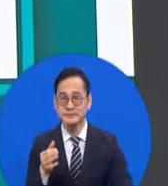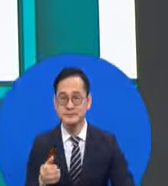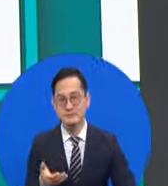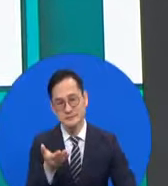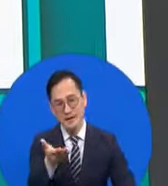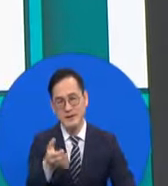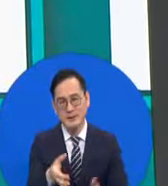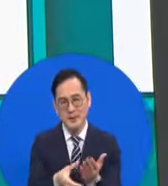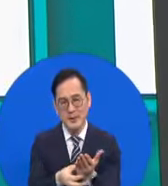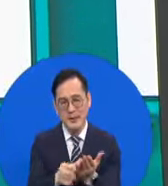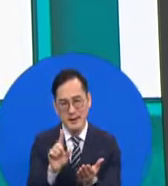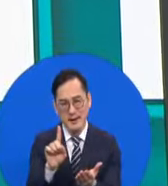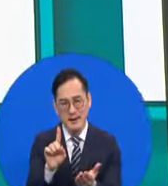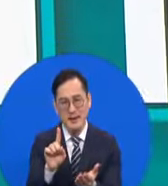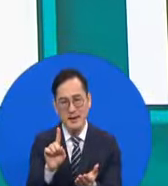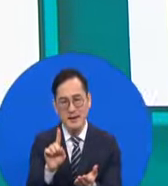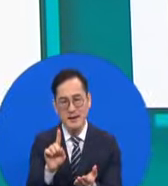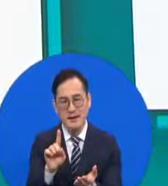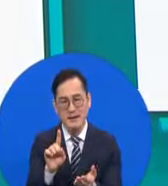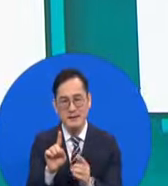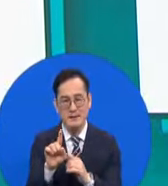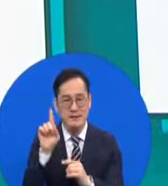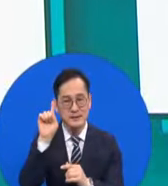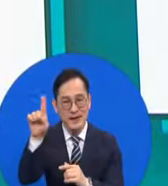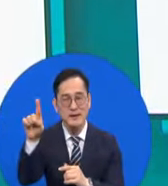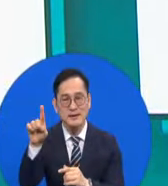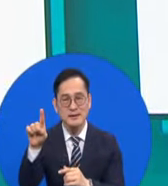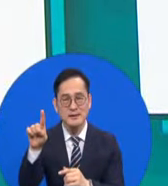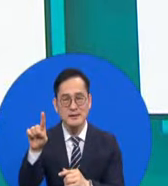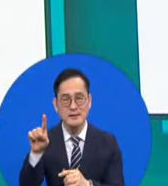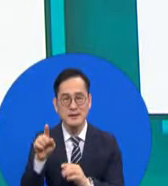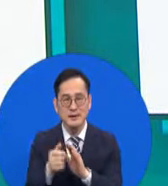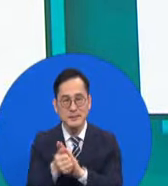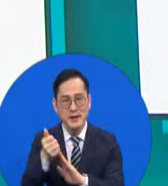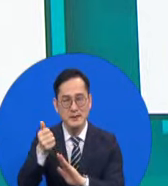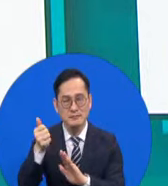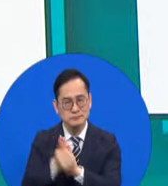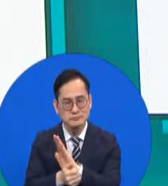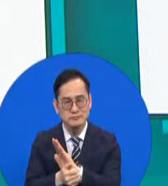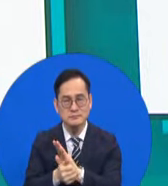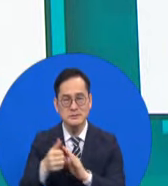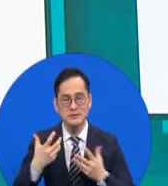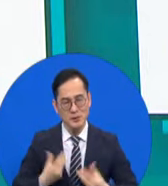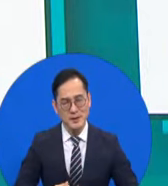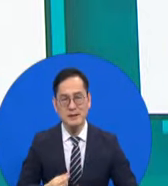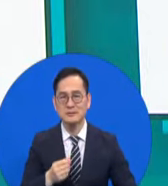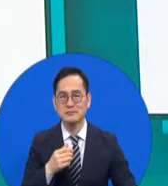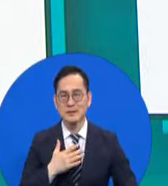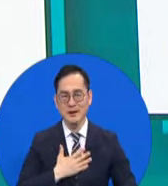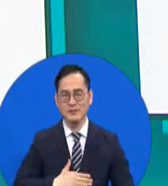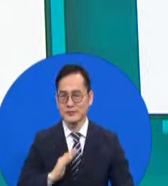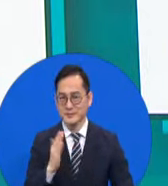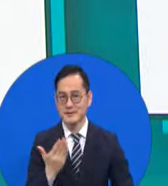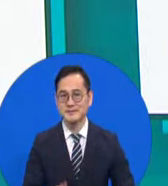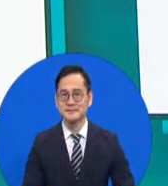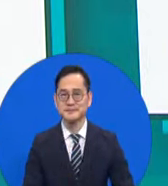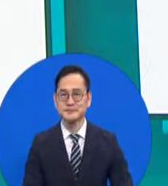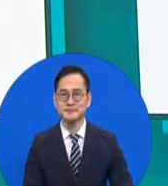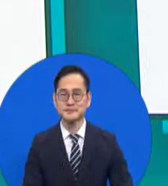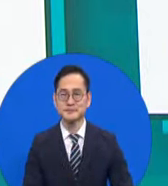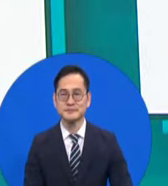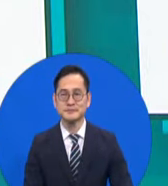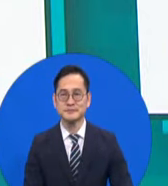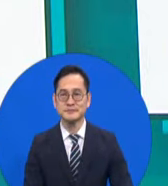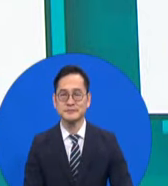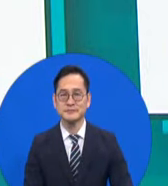당신의 한 표가 결정할 내일이라는 제목이 오늘 동아일보 1면에 실렸습니다. 양당 대표들도 어제 마지막